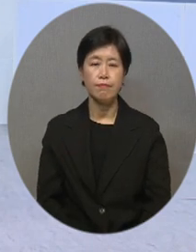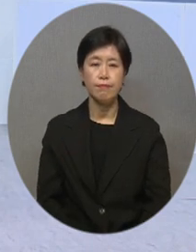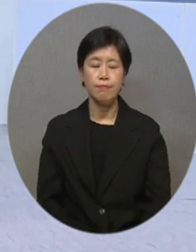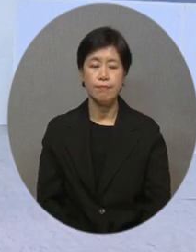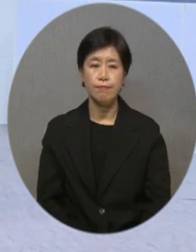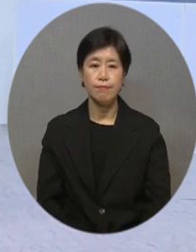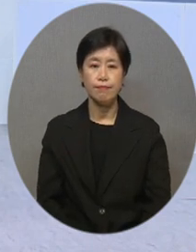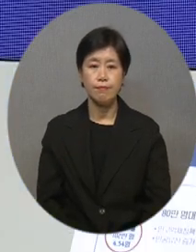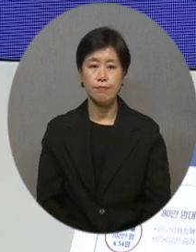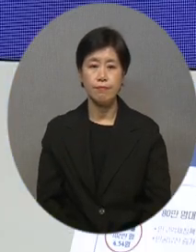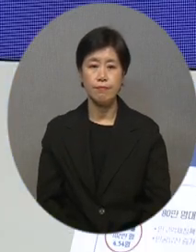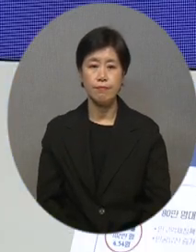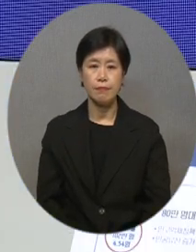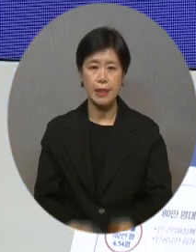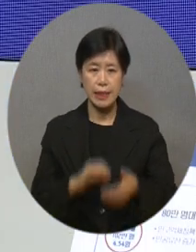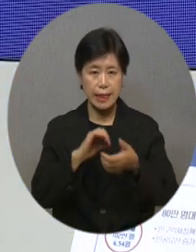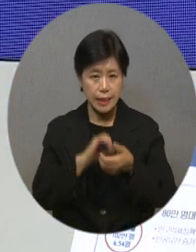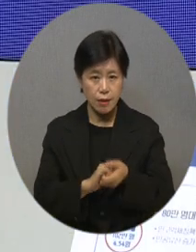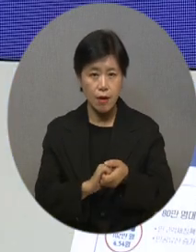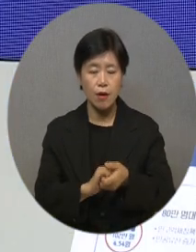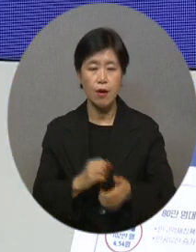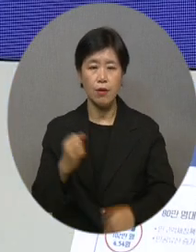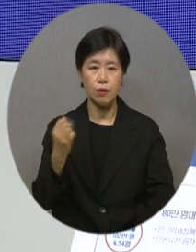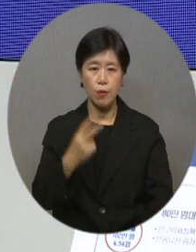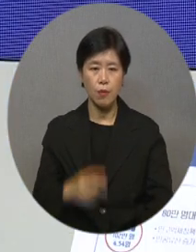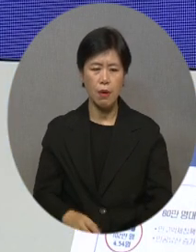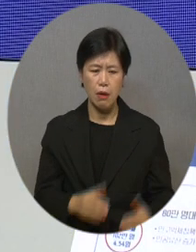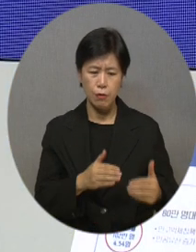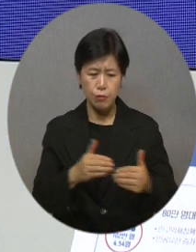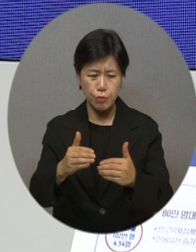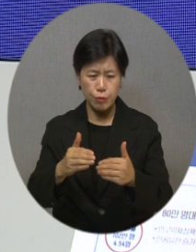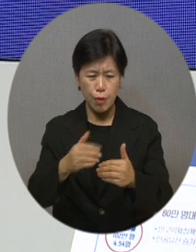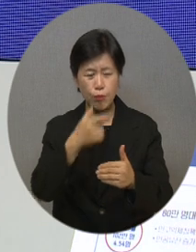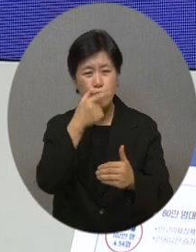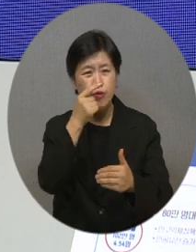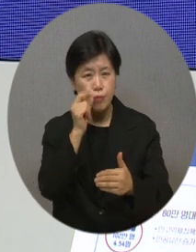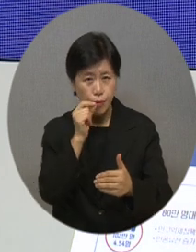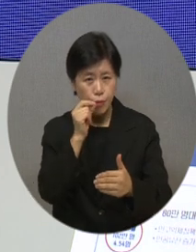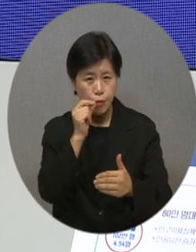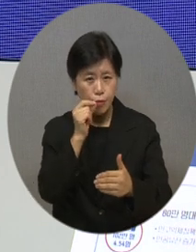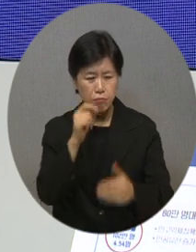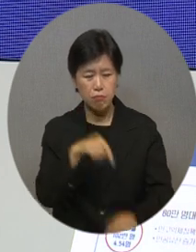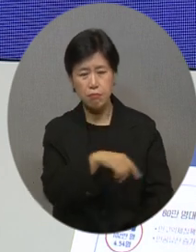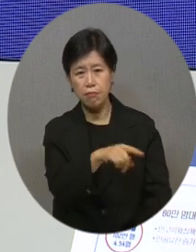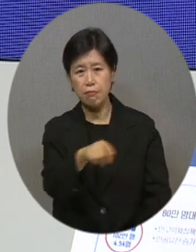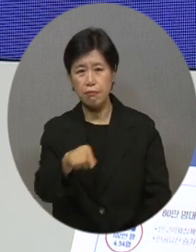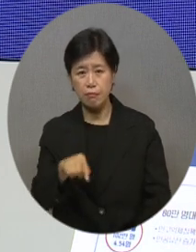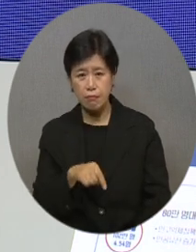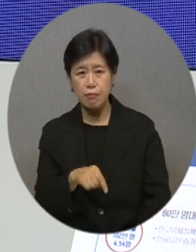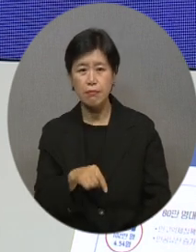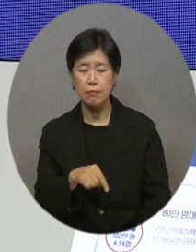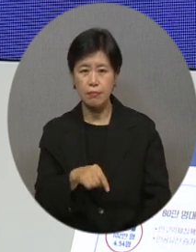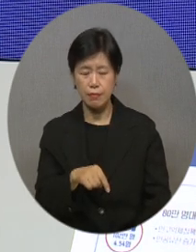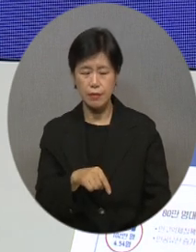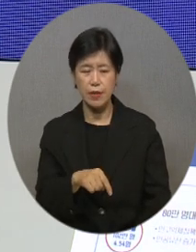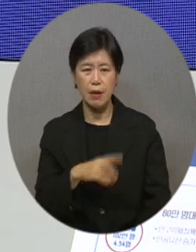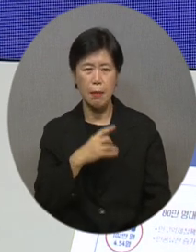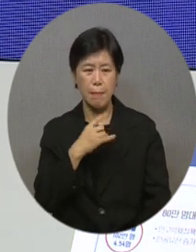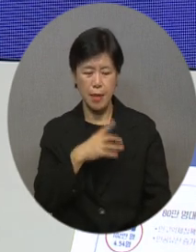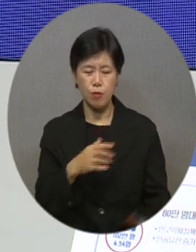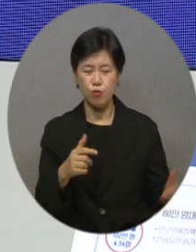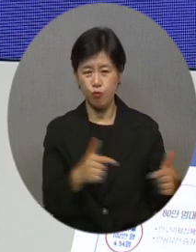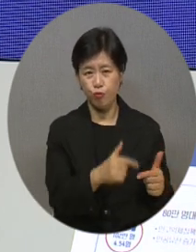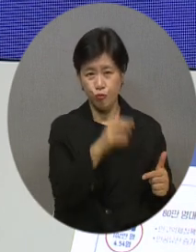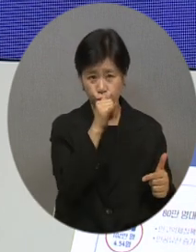거고요. 꼭 그러나 한시적인 거, 또 집행이 부진했던 거 그런데만 금년보다는 충분하게 다 예산 늘어나게 된